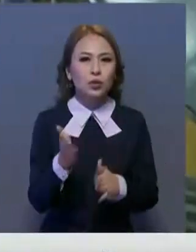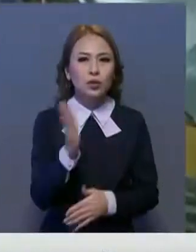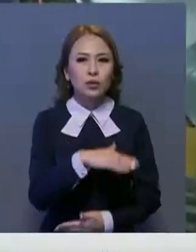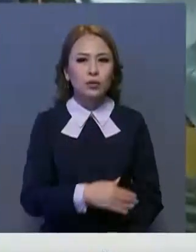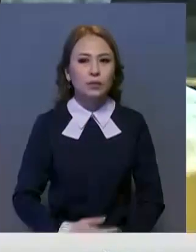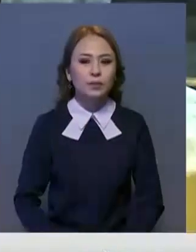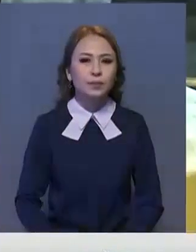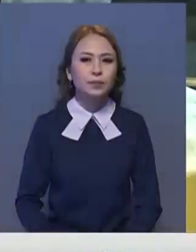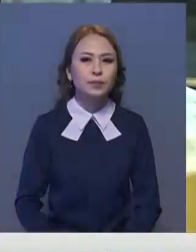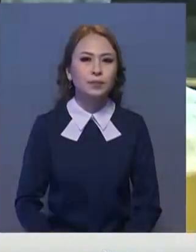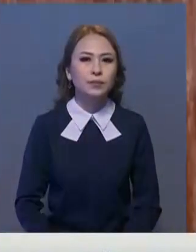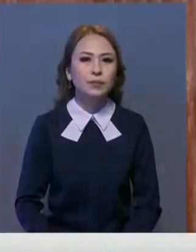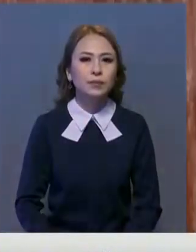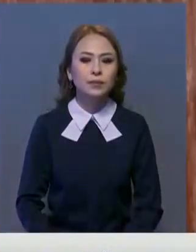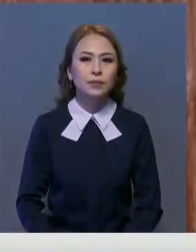үйіне қайтарылды.